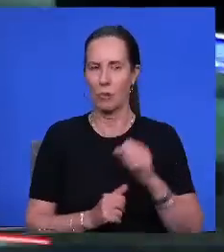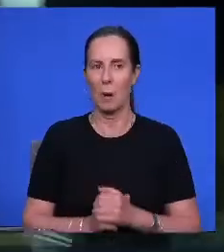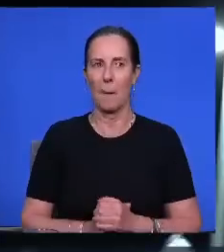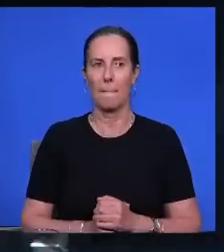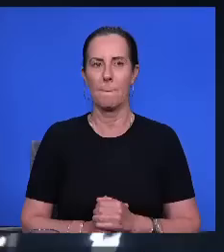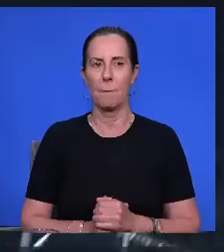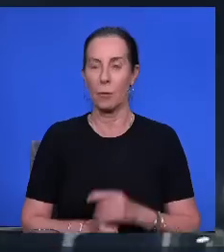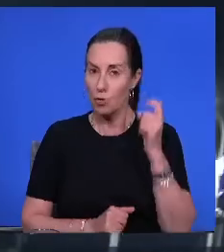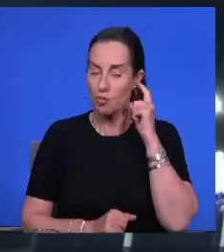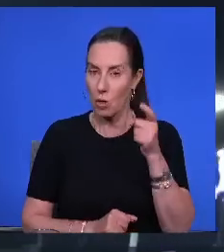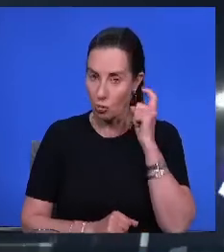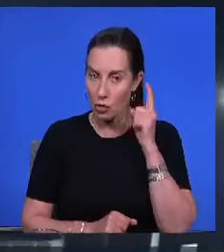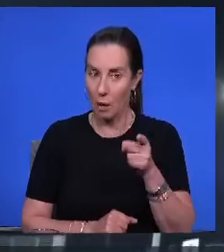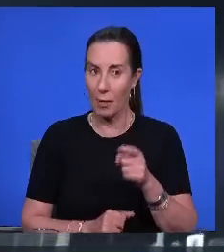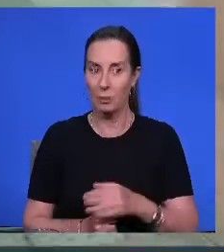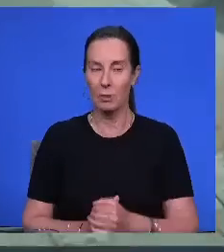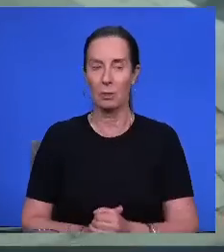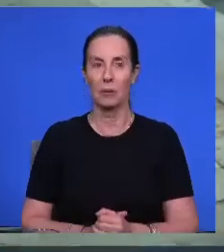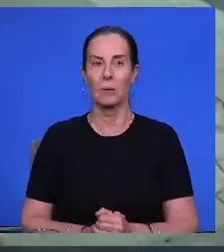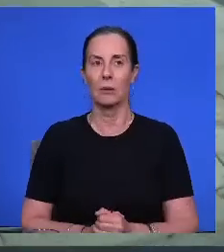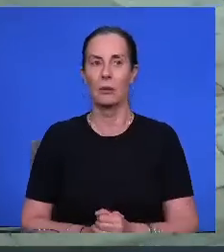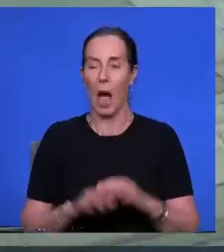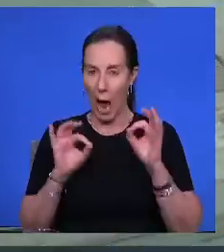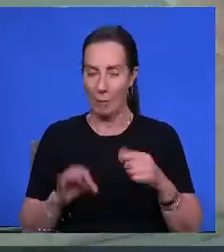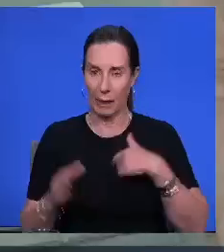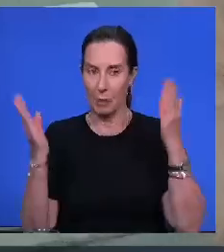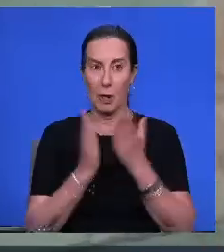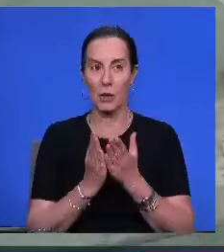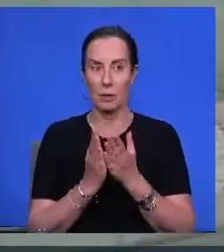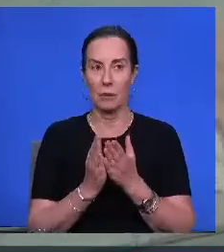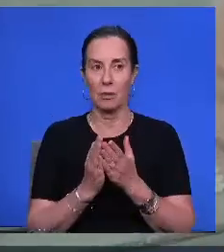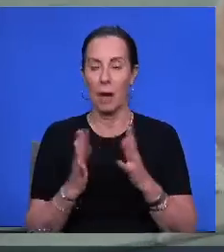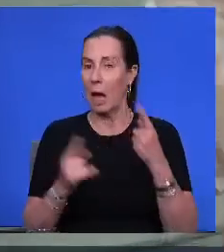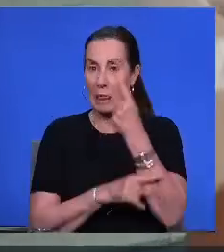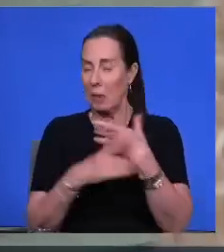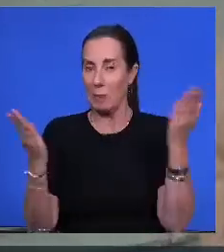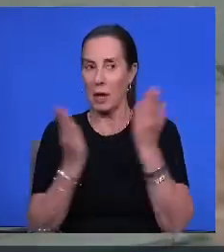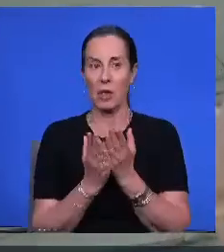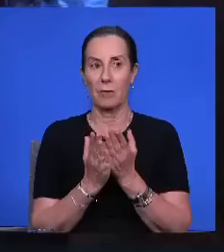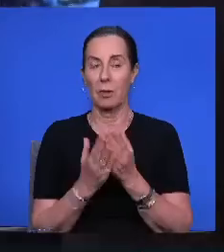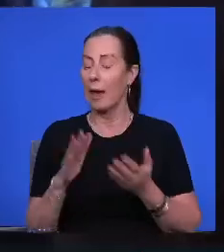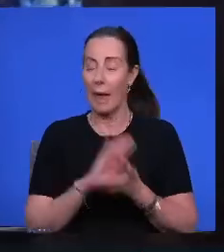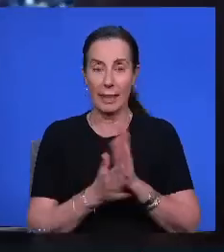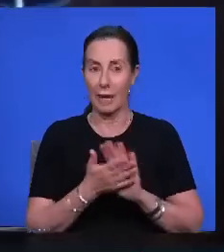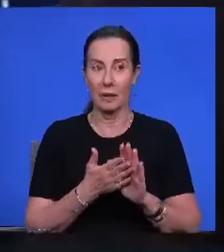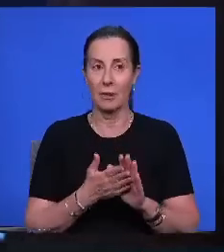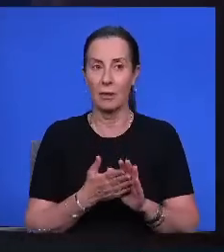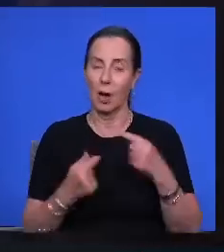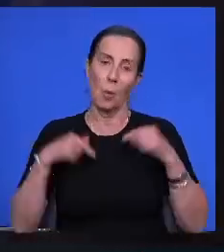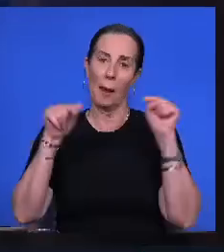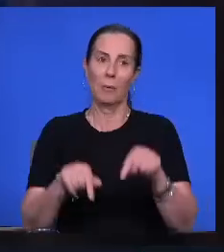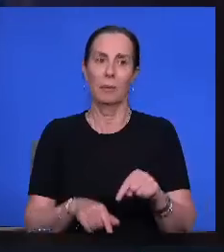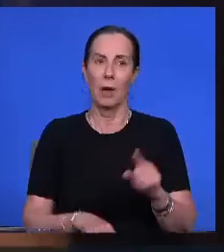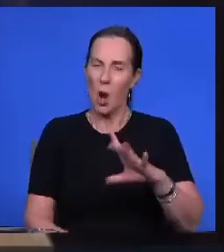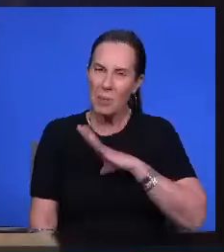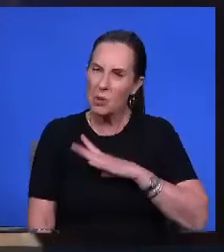מהבית! מה את, רוזי? דוגרי, אני מבאר שבע, אין לנו כמעט שם טילים בכלל. בכלל. אז אנחנו באים לפה. לא מסוכן להיות פה.